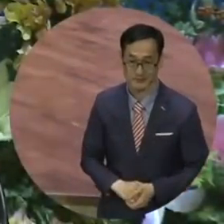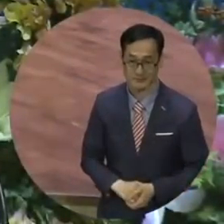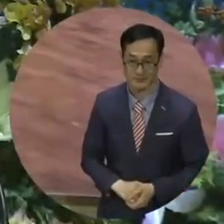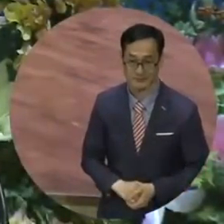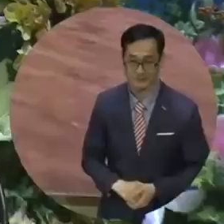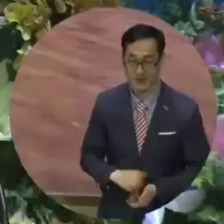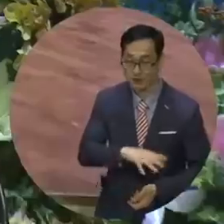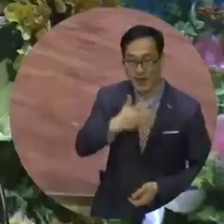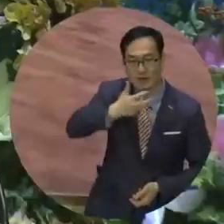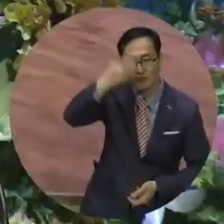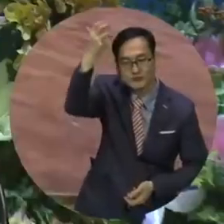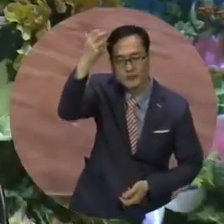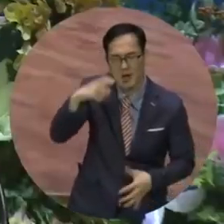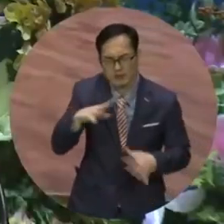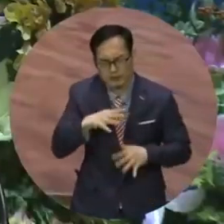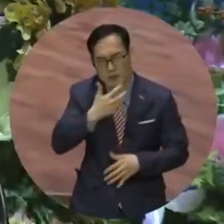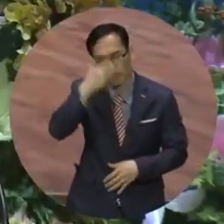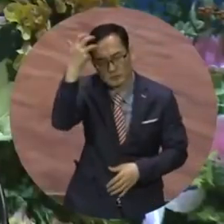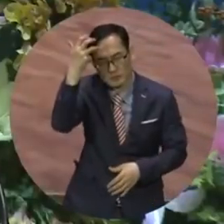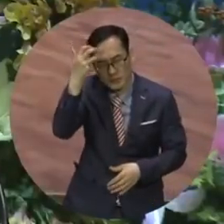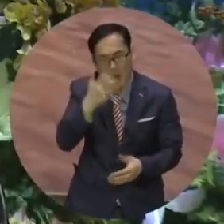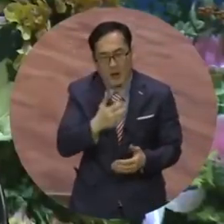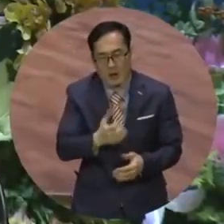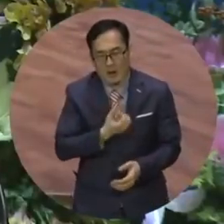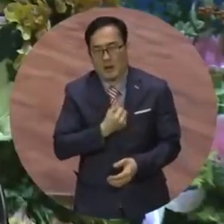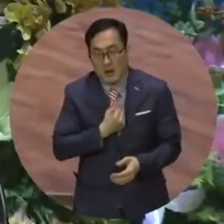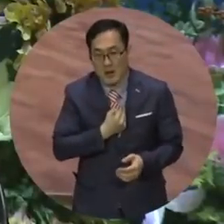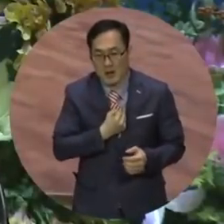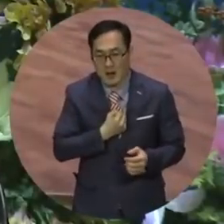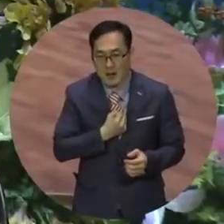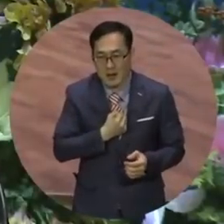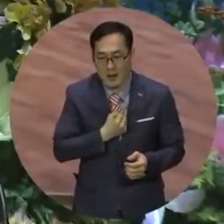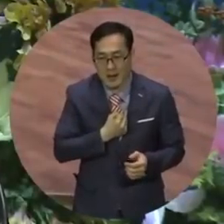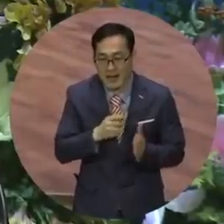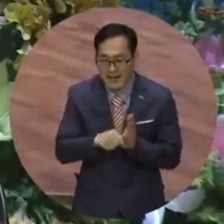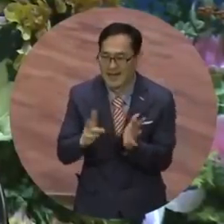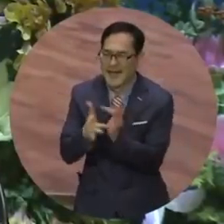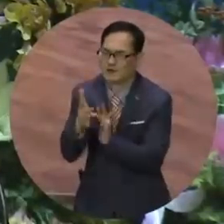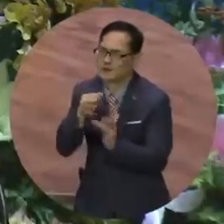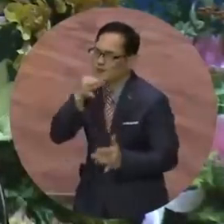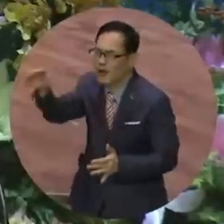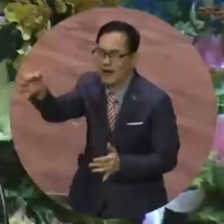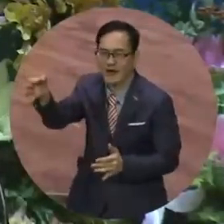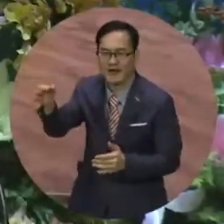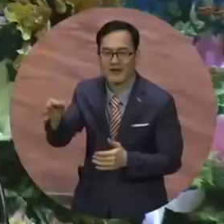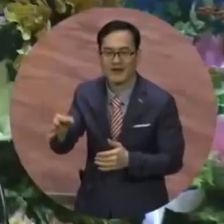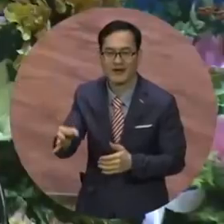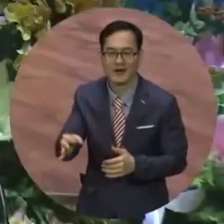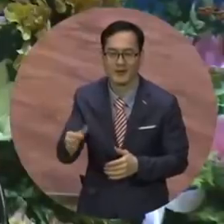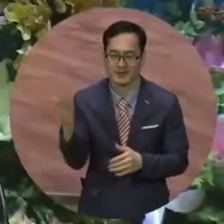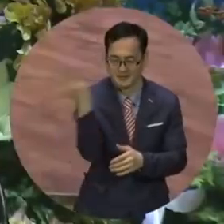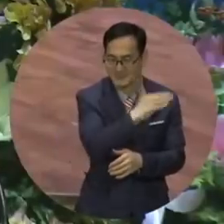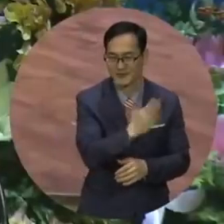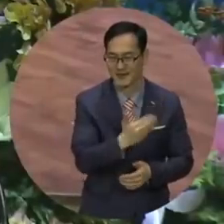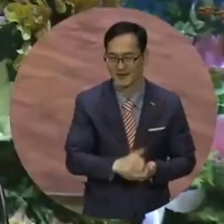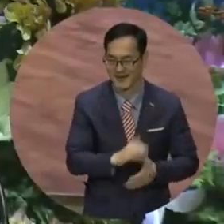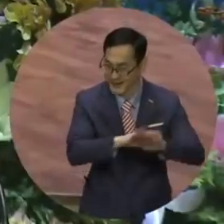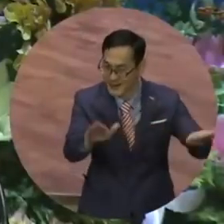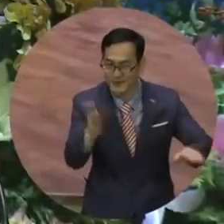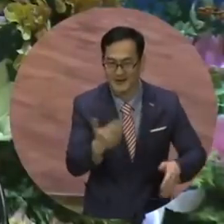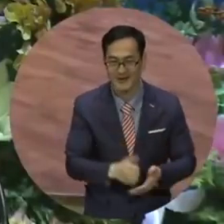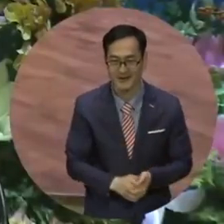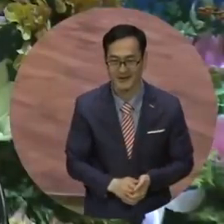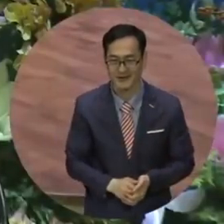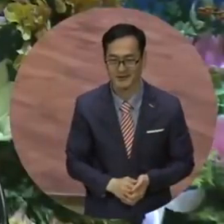부르면 나가요. 아멘. 여러분 나쁜 생각 들어오거든 예수님 부르면 나가버려요. 예수님을 부르라.